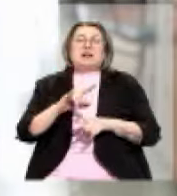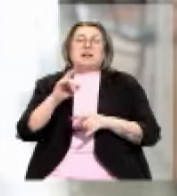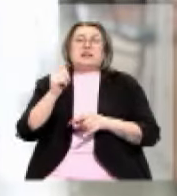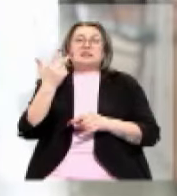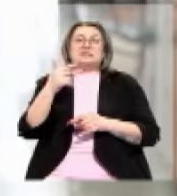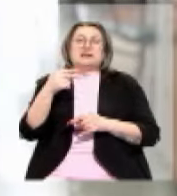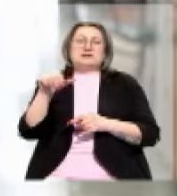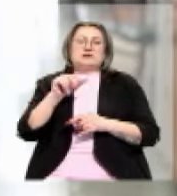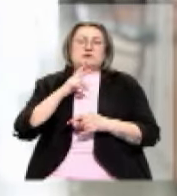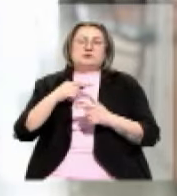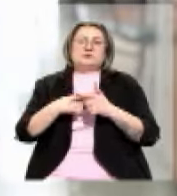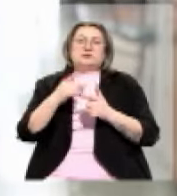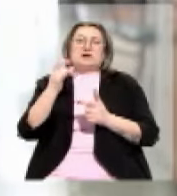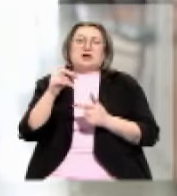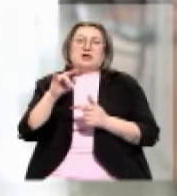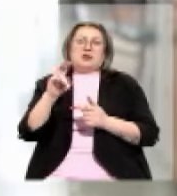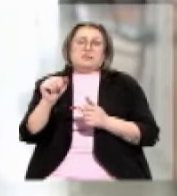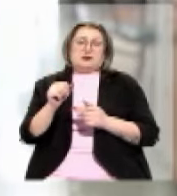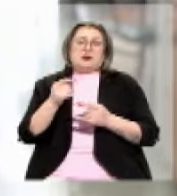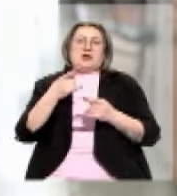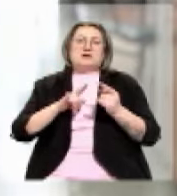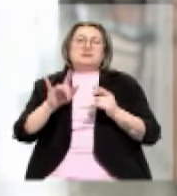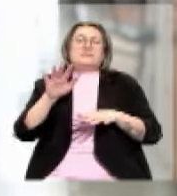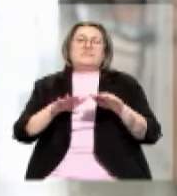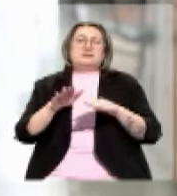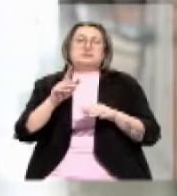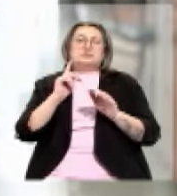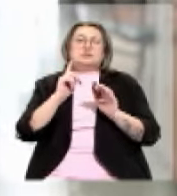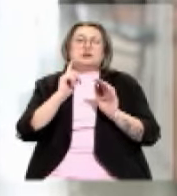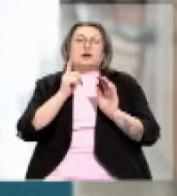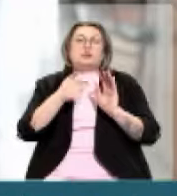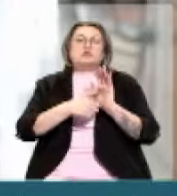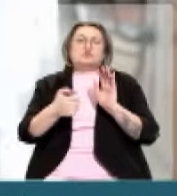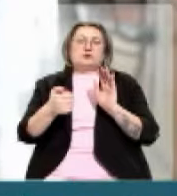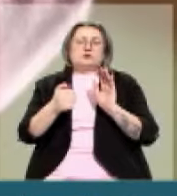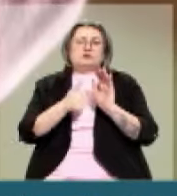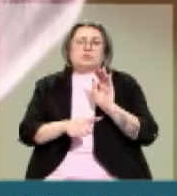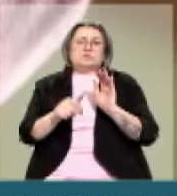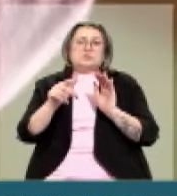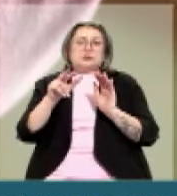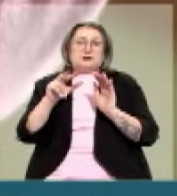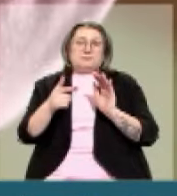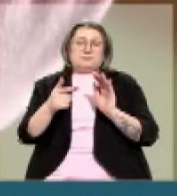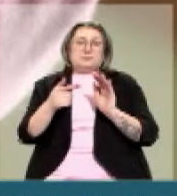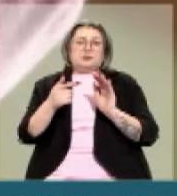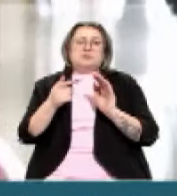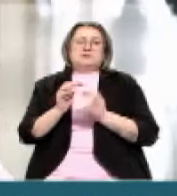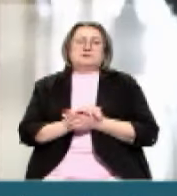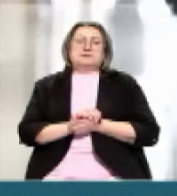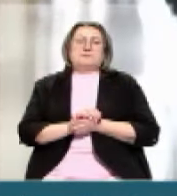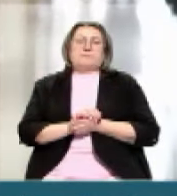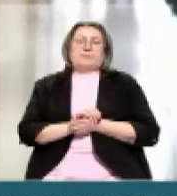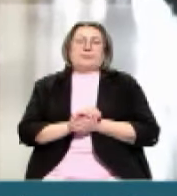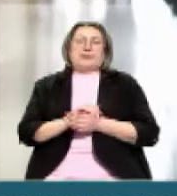Мен 30-шы аптада босандым. Қызымның есімі Раяна. Салмағы 1660 келі болып дүниеге келді. Қазір оған ота